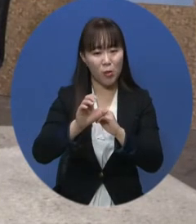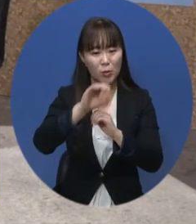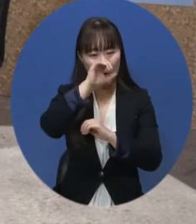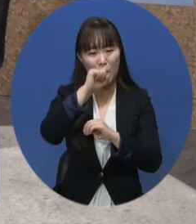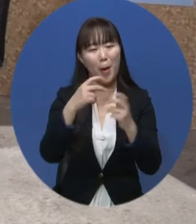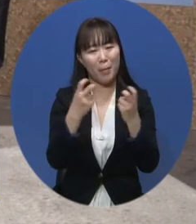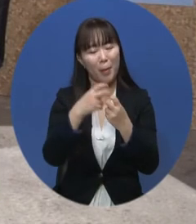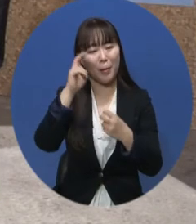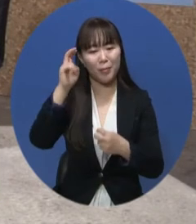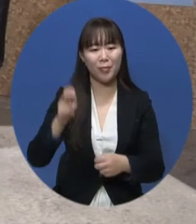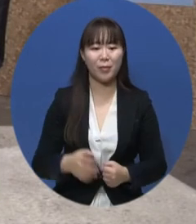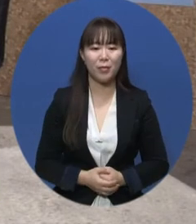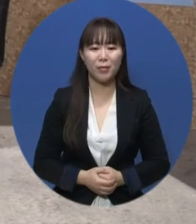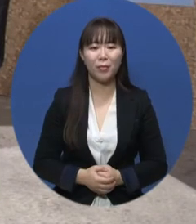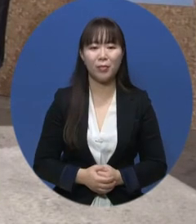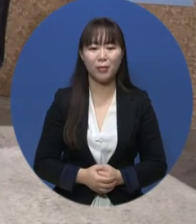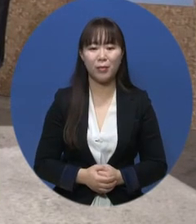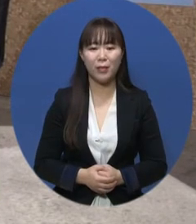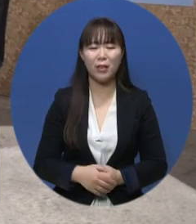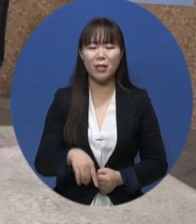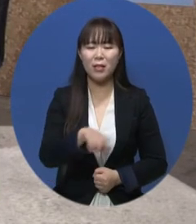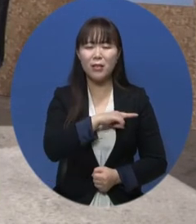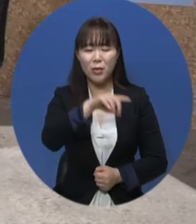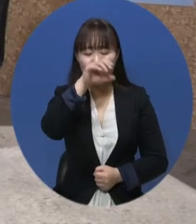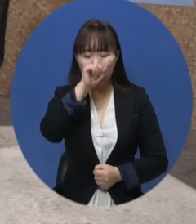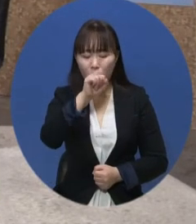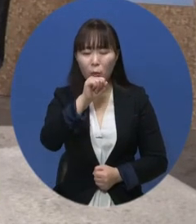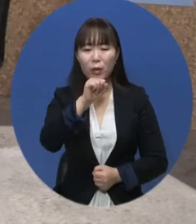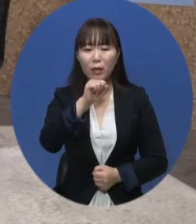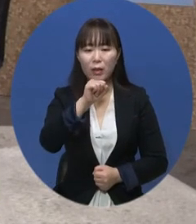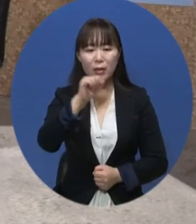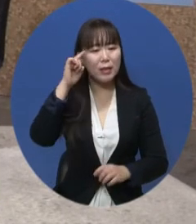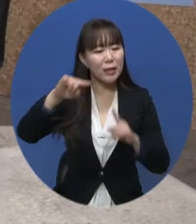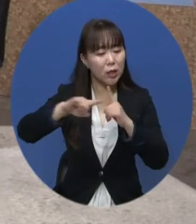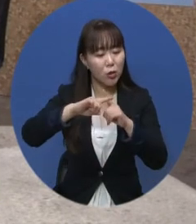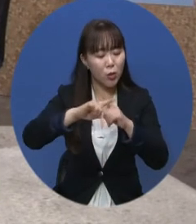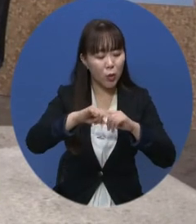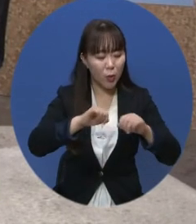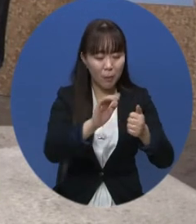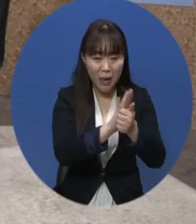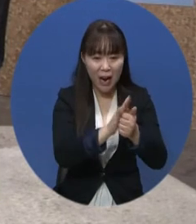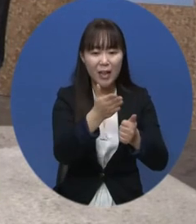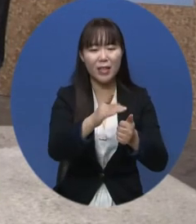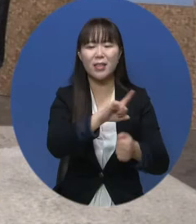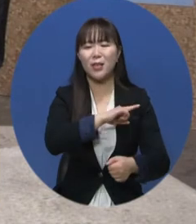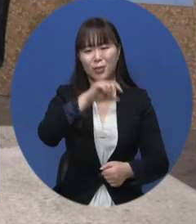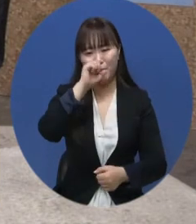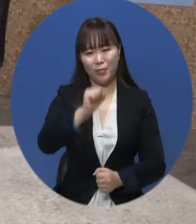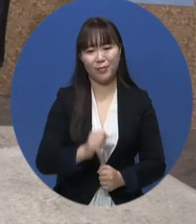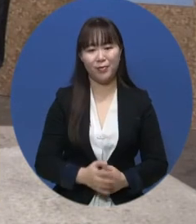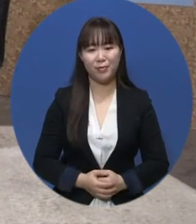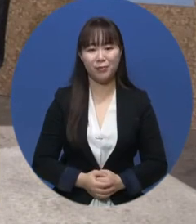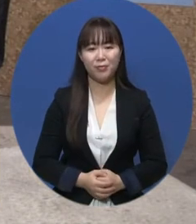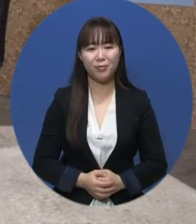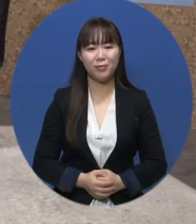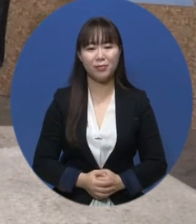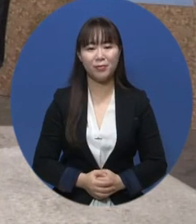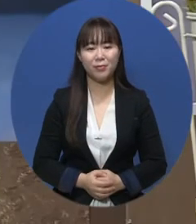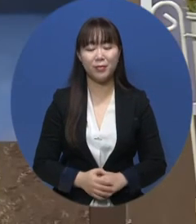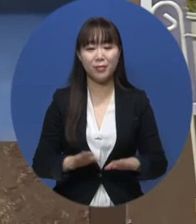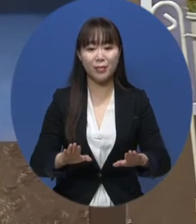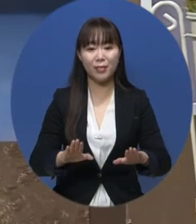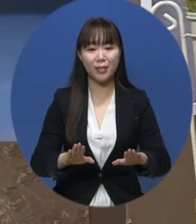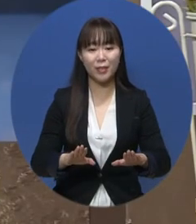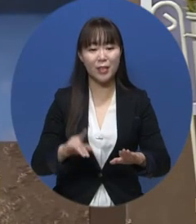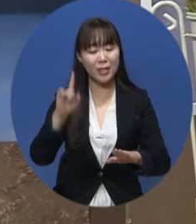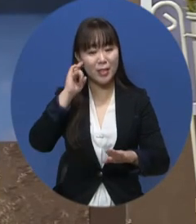예, 방법이 될 수 있겠네요. 예, 예. 가장 긍정적으로 대해주는 게 치매 어르신들한테 제일 좋습니다. 예. 그럼 이제 또